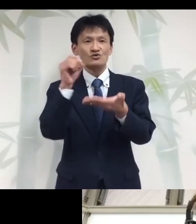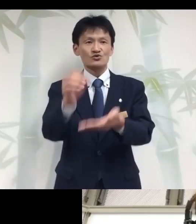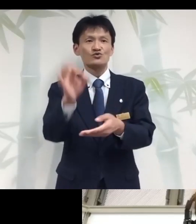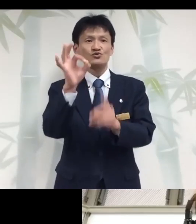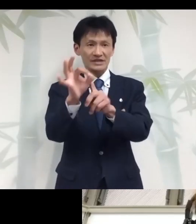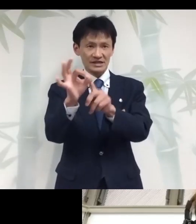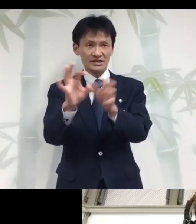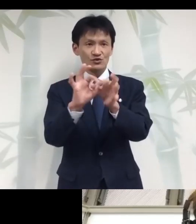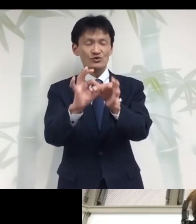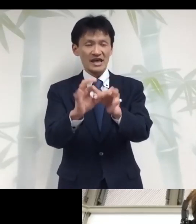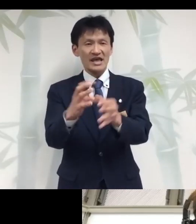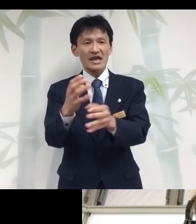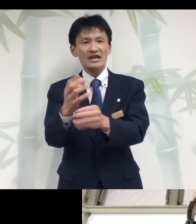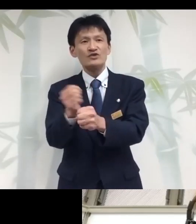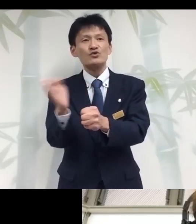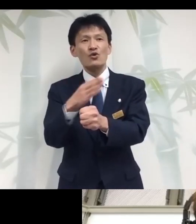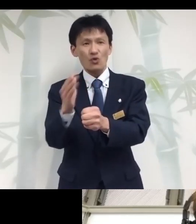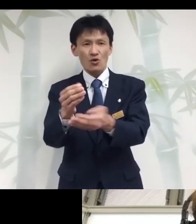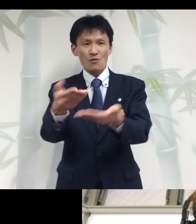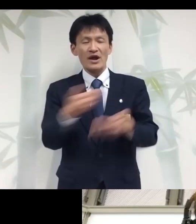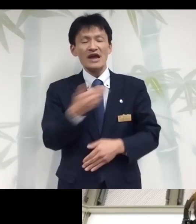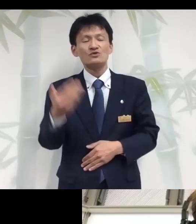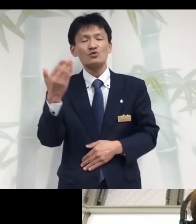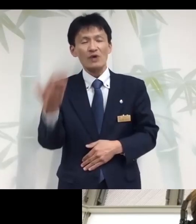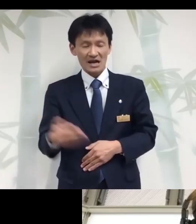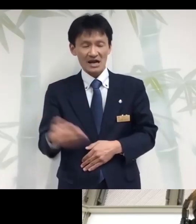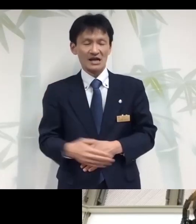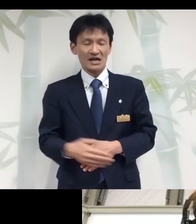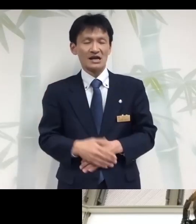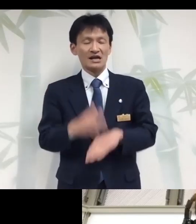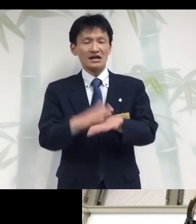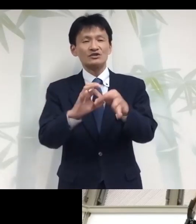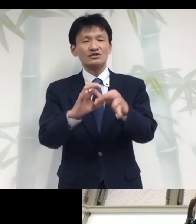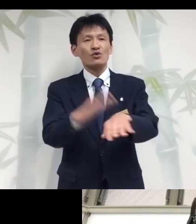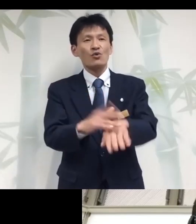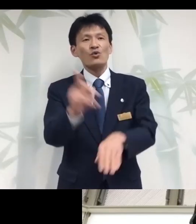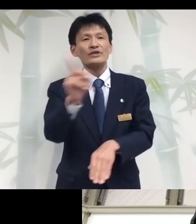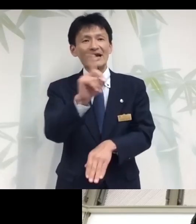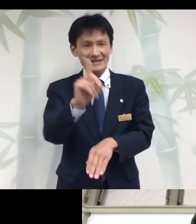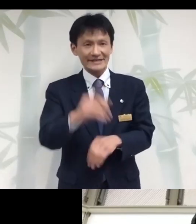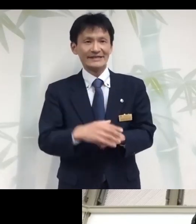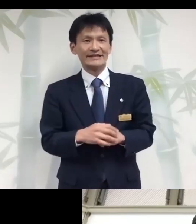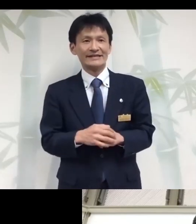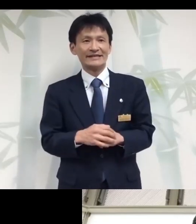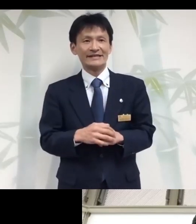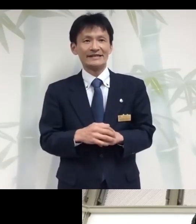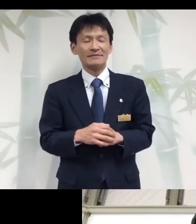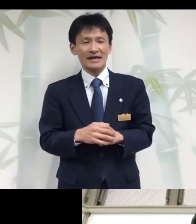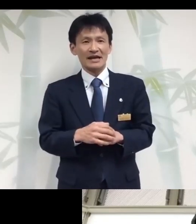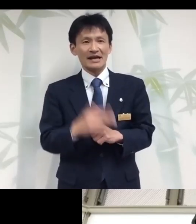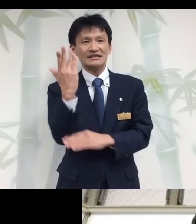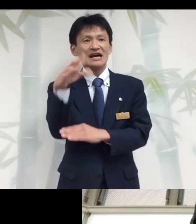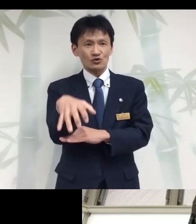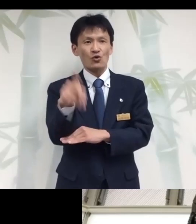いつ頃給付されるのか、どんな手続きになるのか、また市役所のどこに聞け